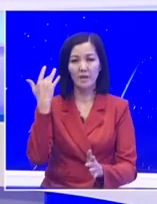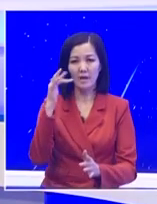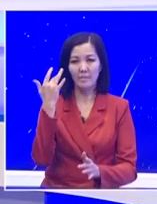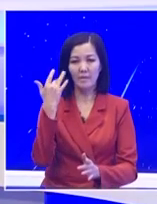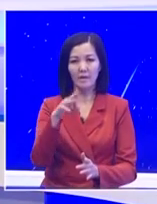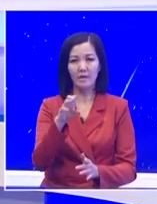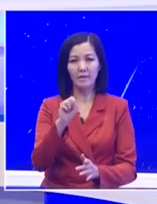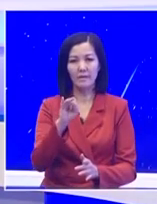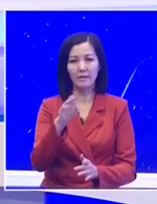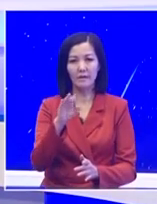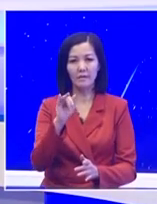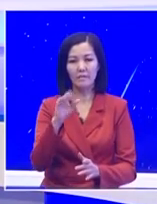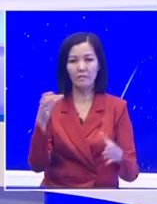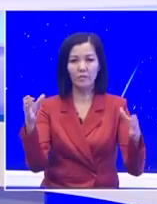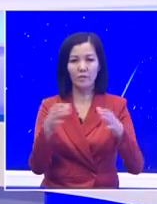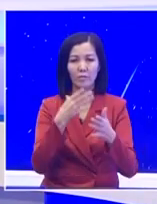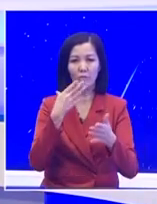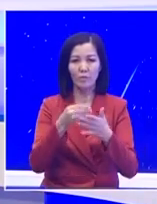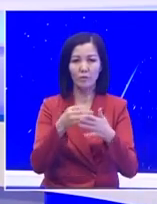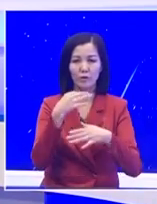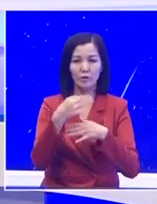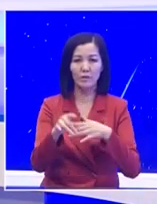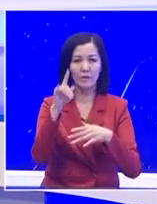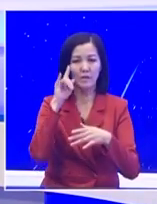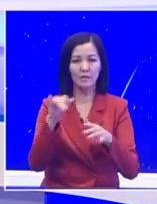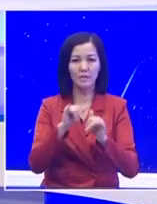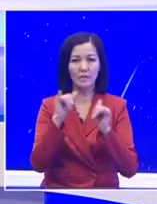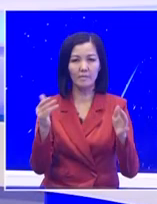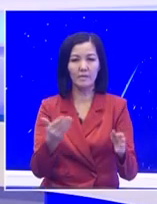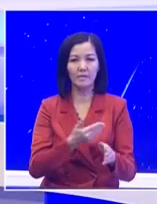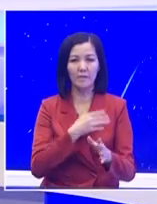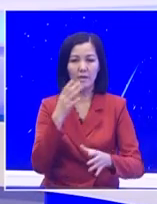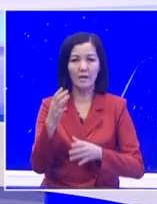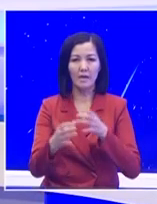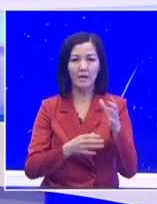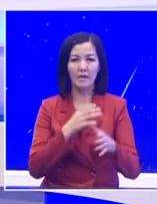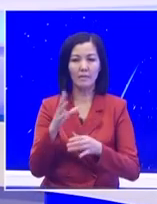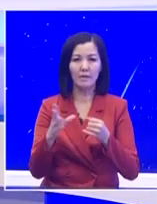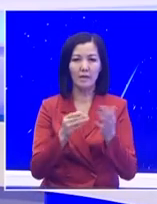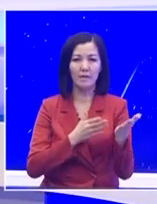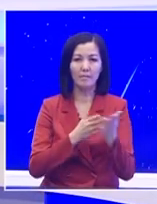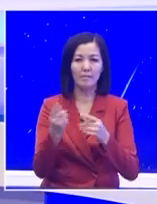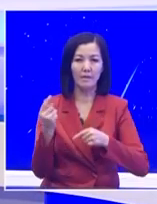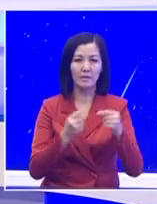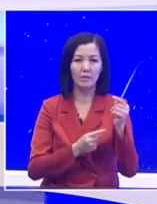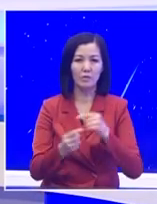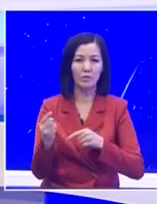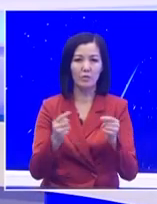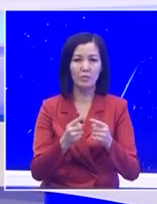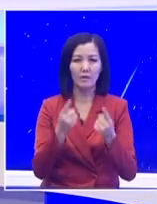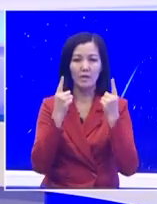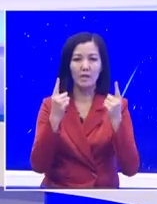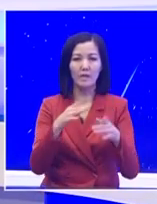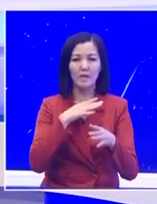Америкалық Tyson Foods компаниясы өз желісін Қазақстанда дамытқысы бар. Әлемдік деңгейдегі агробизнес құрылым өкілдері рет комбинатын